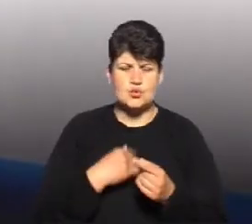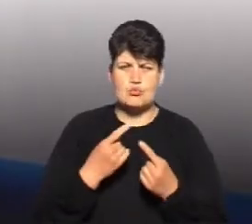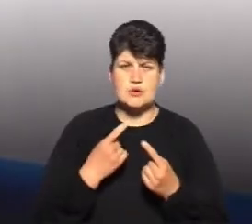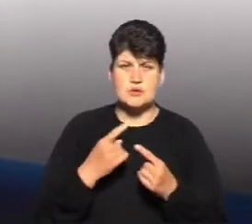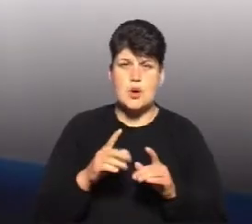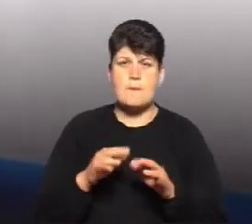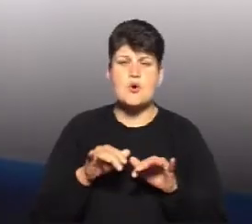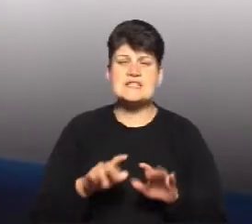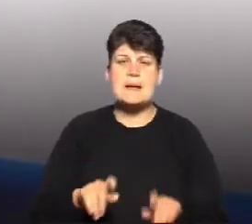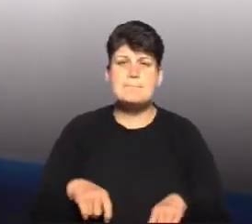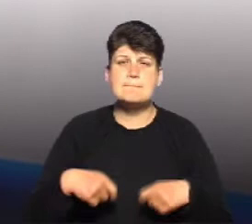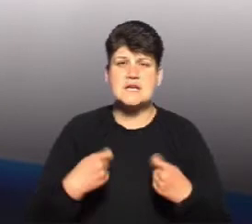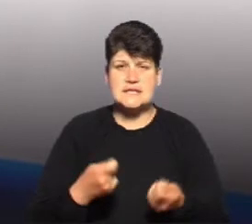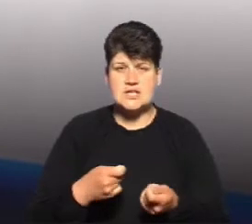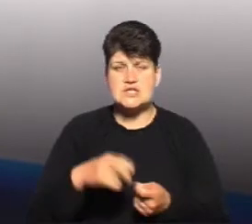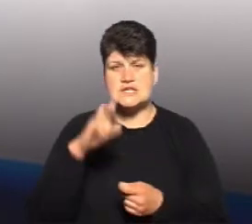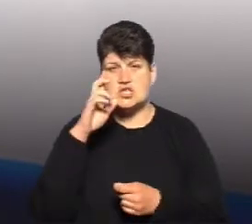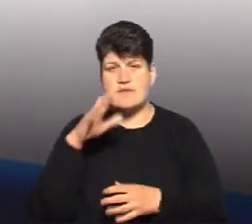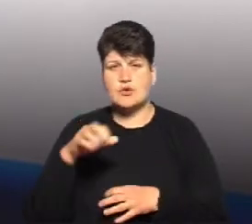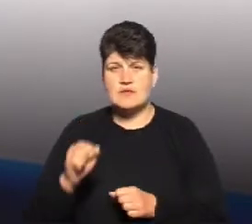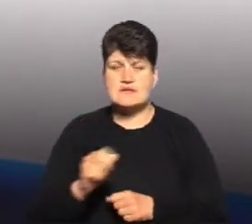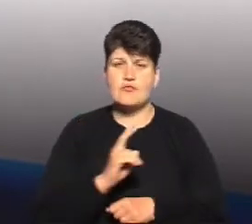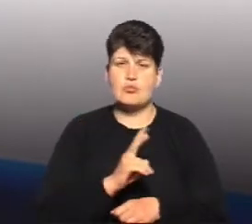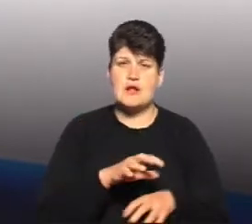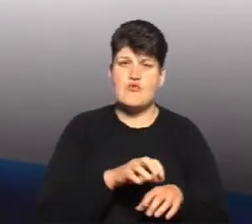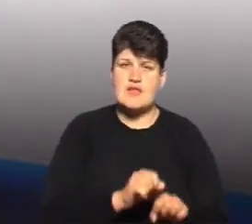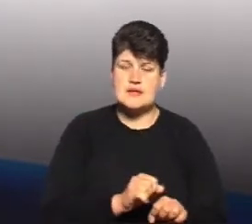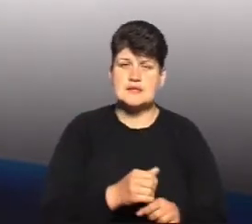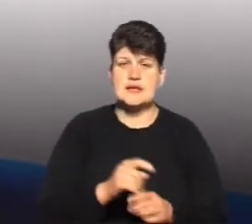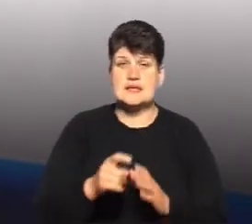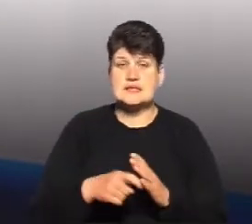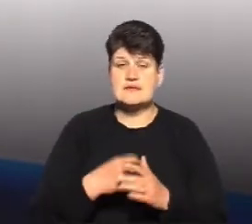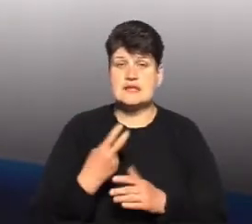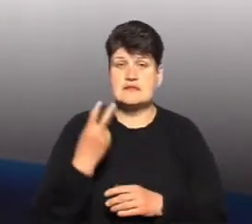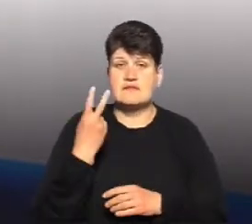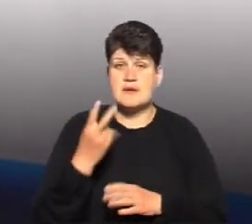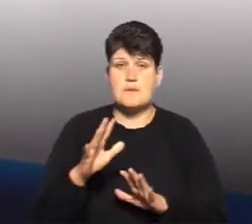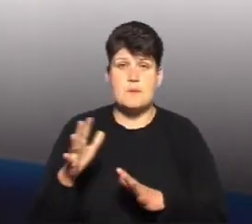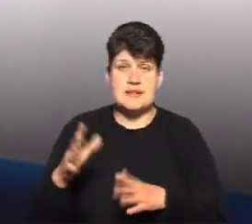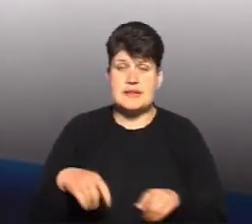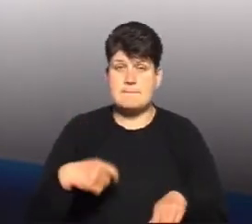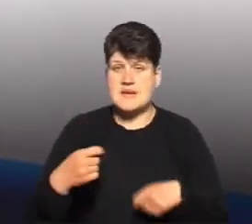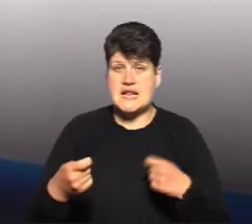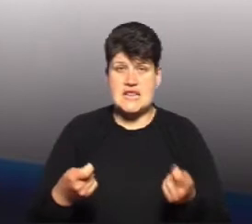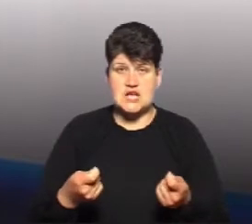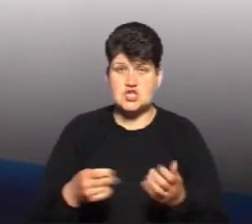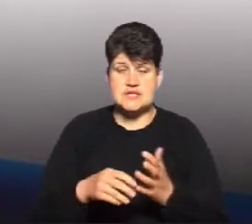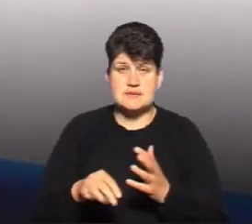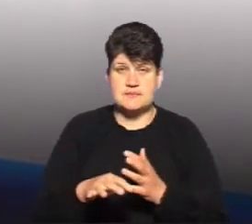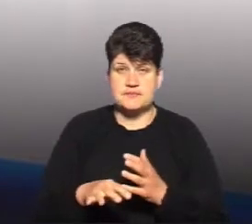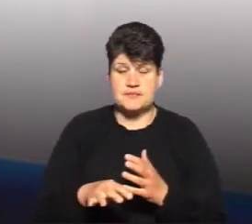з державної власності в комунальну. Наскільки я так дізнався, є два варіанти передачі таких земельних ділянок. Після